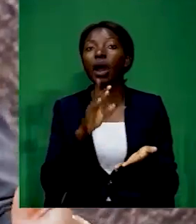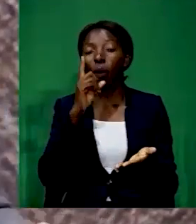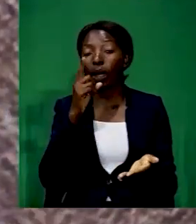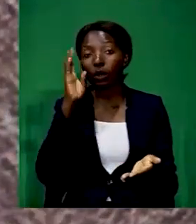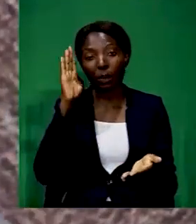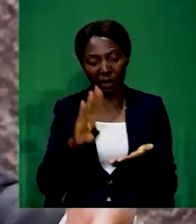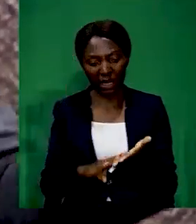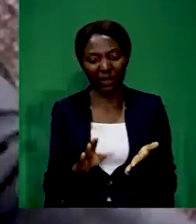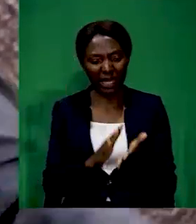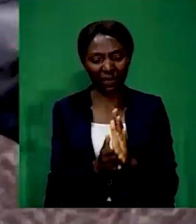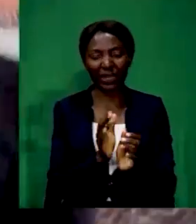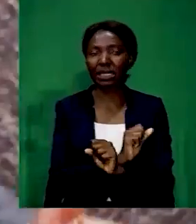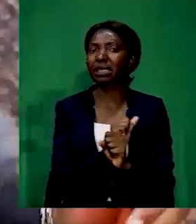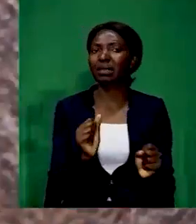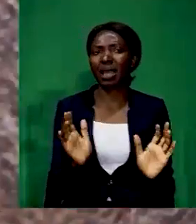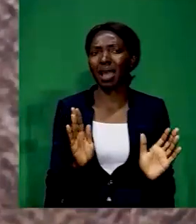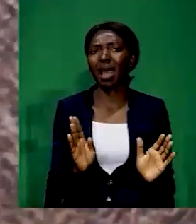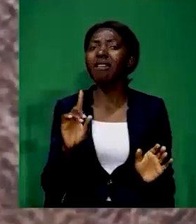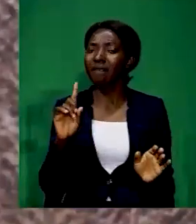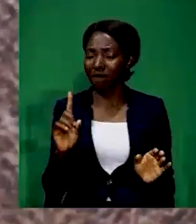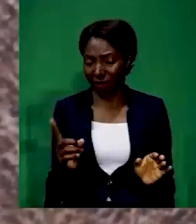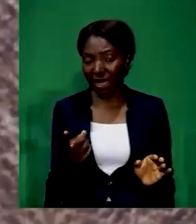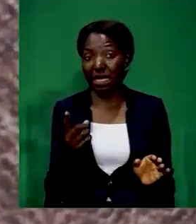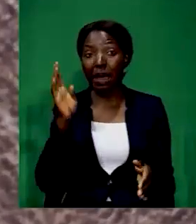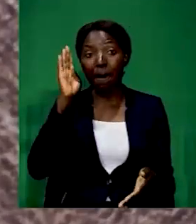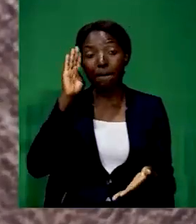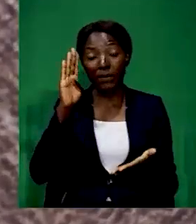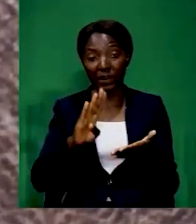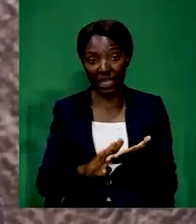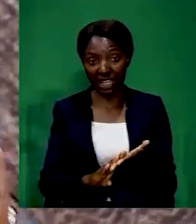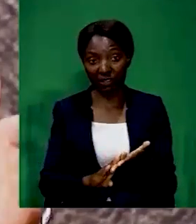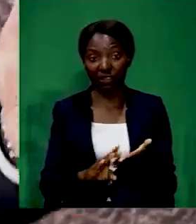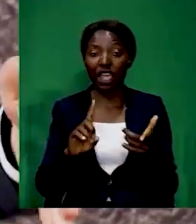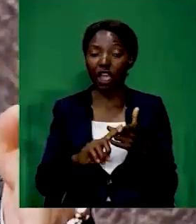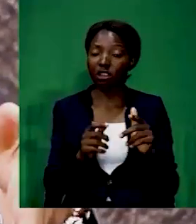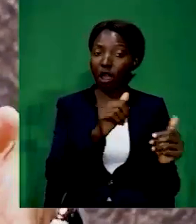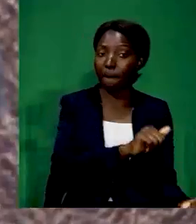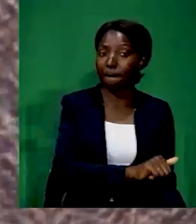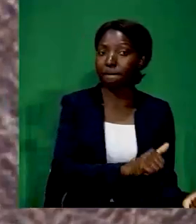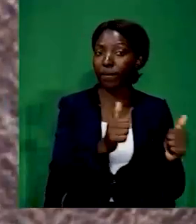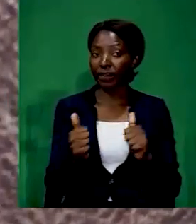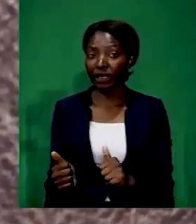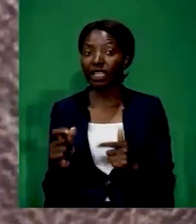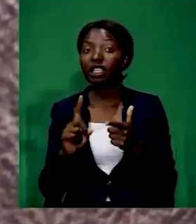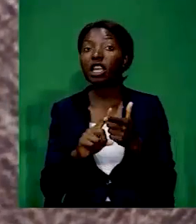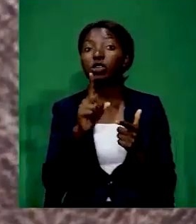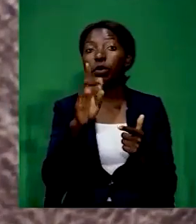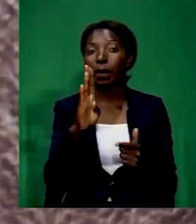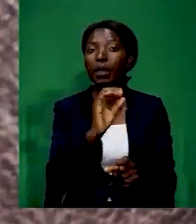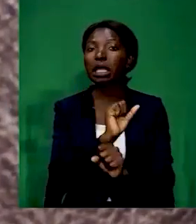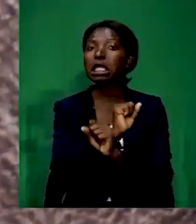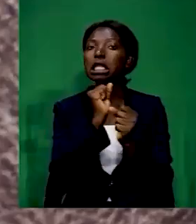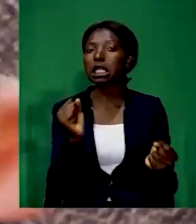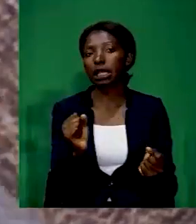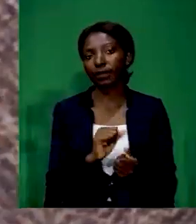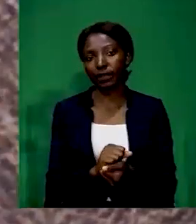ukatenda wobva waponeswa mira there is a stage that you must follow anotenda akabhabhatidzwa